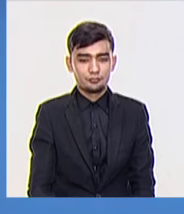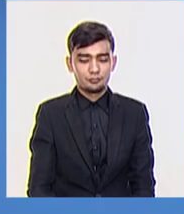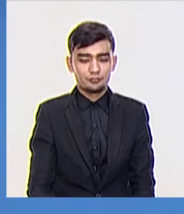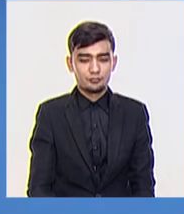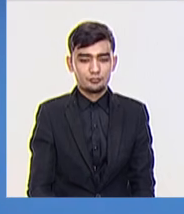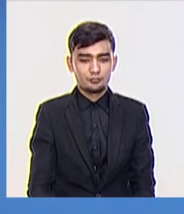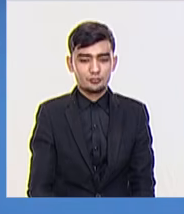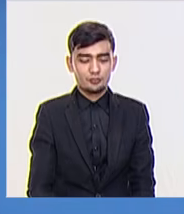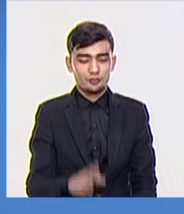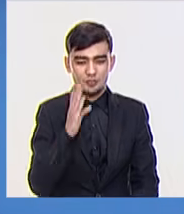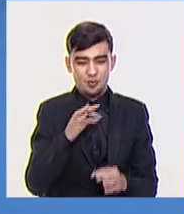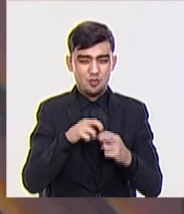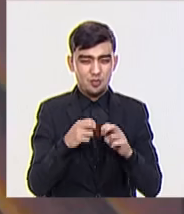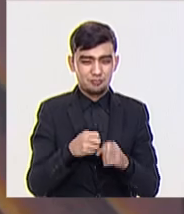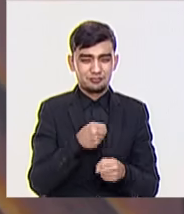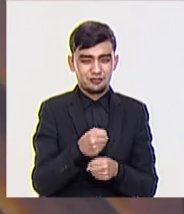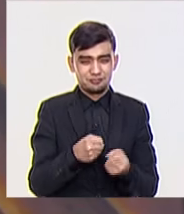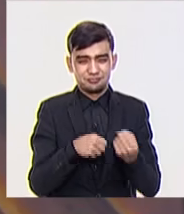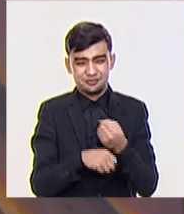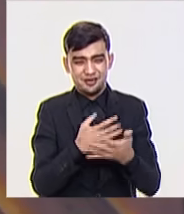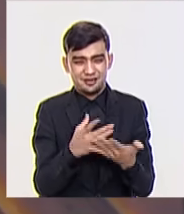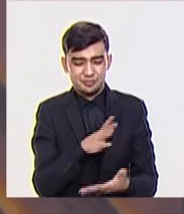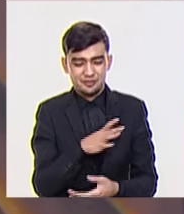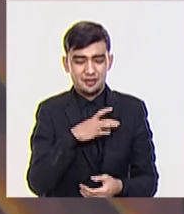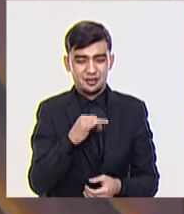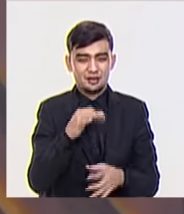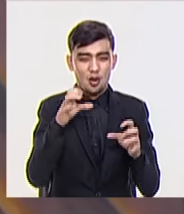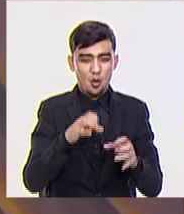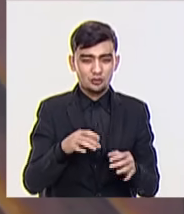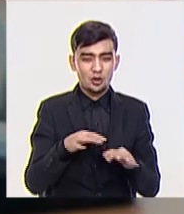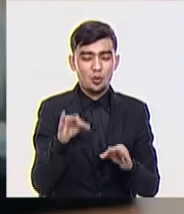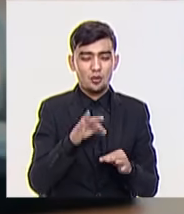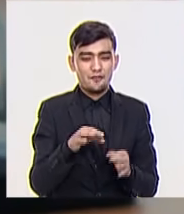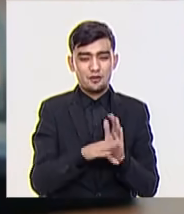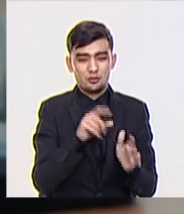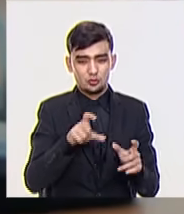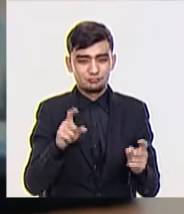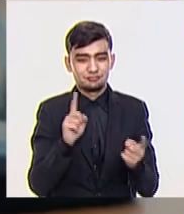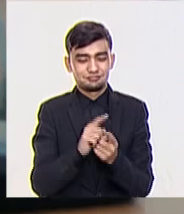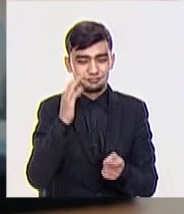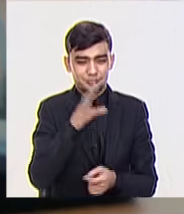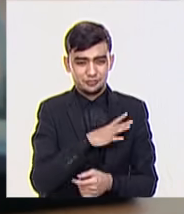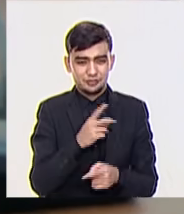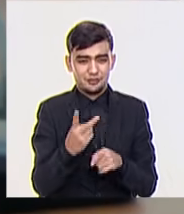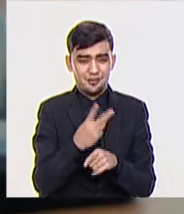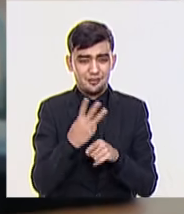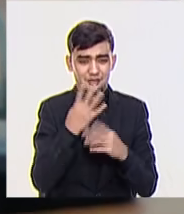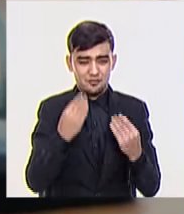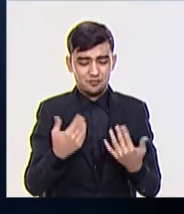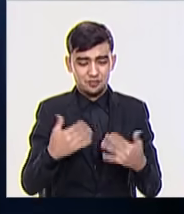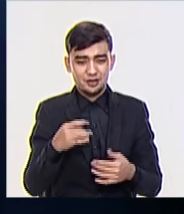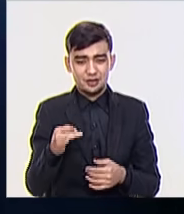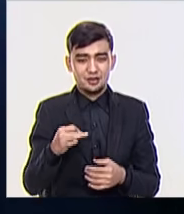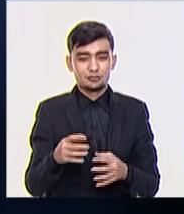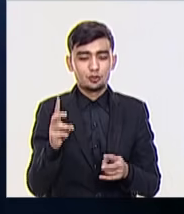Көппалалы аналар талқыланып жатқан тұрмыстық зорлық-зомбылыққа қарсы іс-қимыл туралы заңға байланысты депутаттармен кездеспек болғанына бірнеше күн болған.